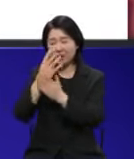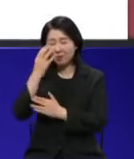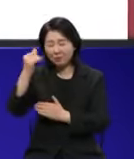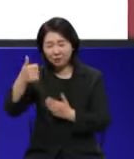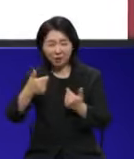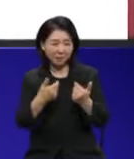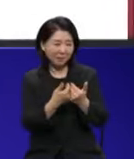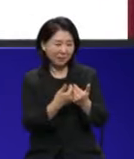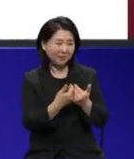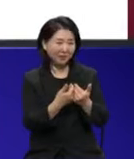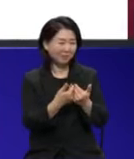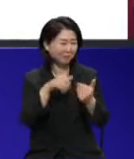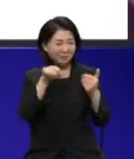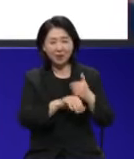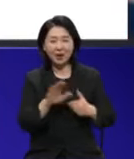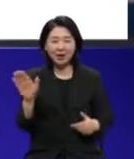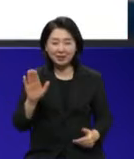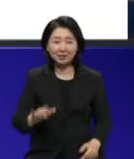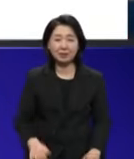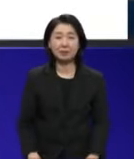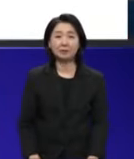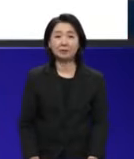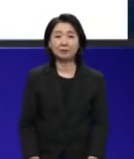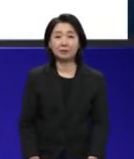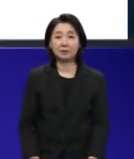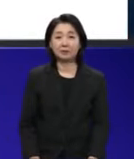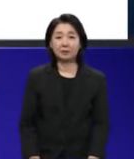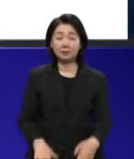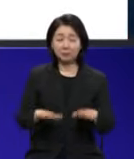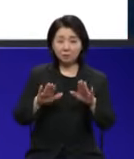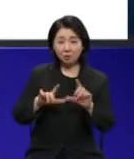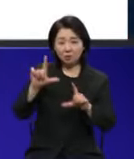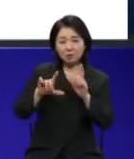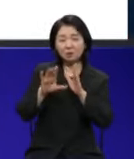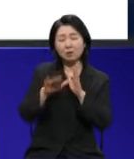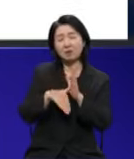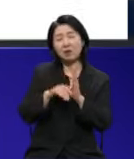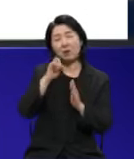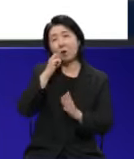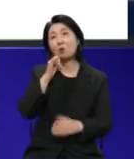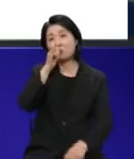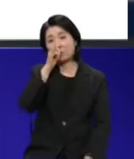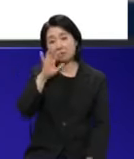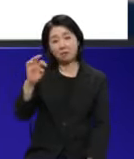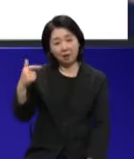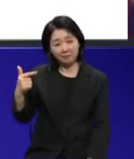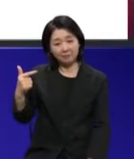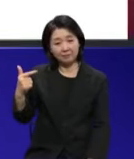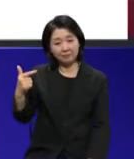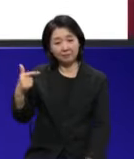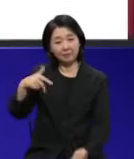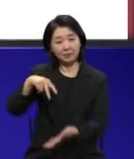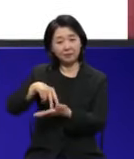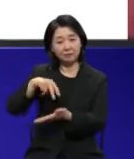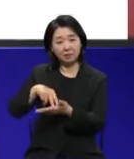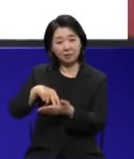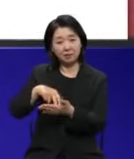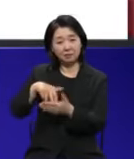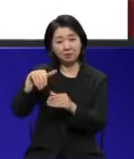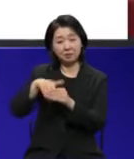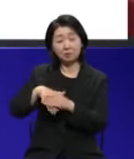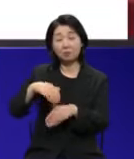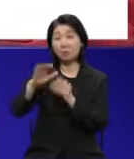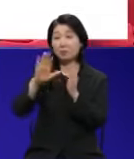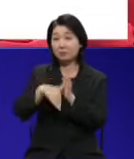경우가 반대 경우는 아니겠습니다만 현실적인 그런 저 난관이 있기 때문에 저 한동 위원장은 또 이번 선거 과정에서도